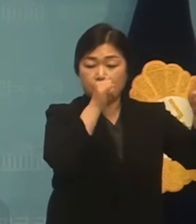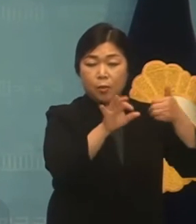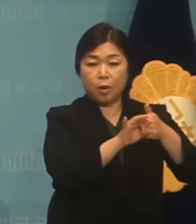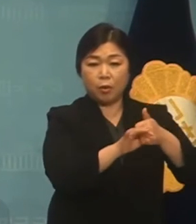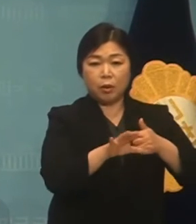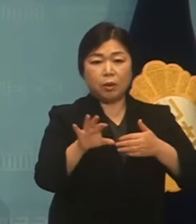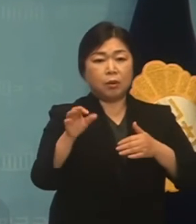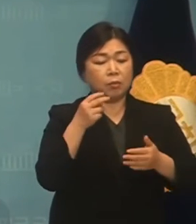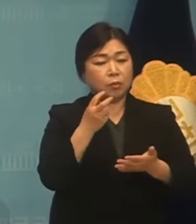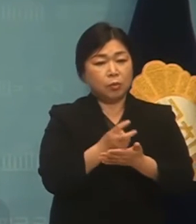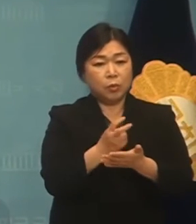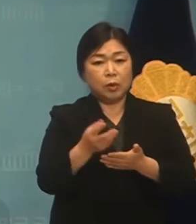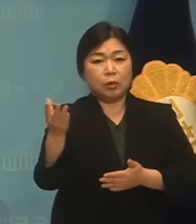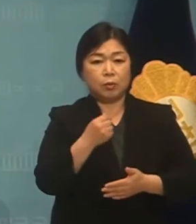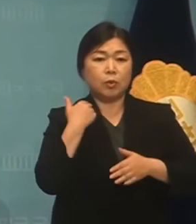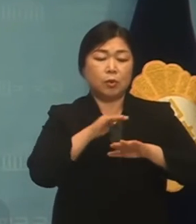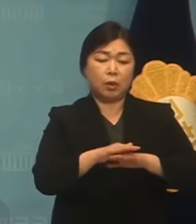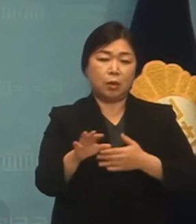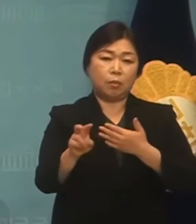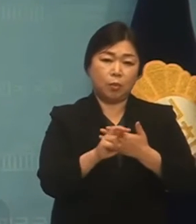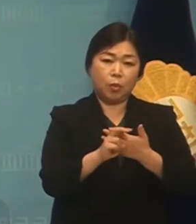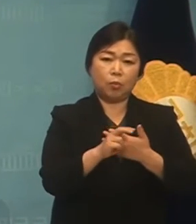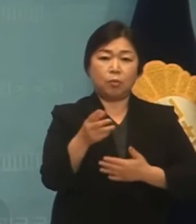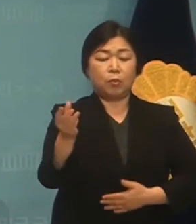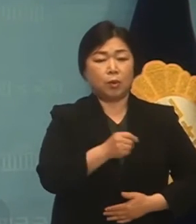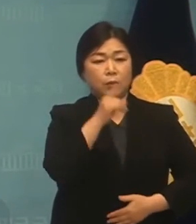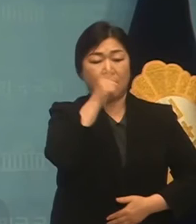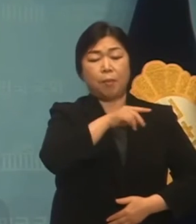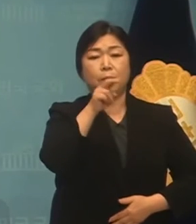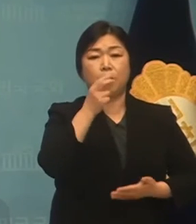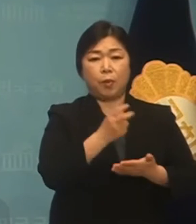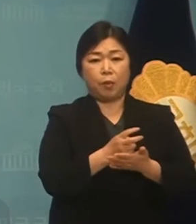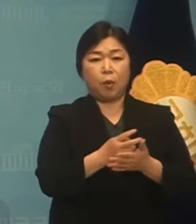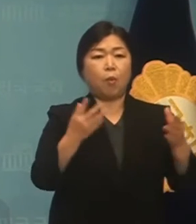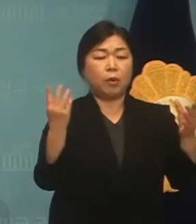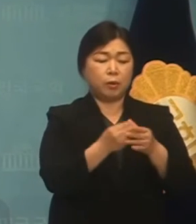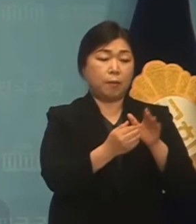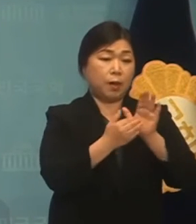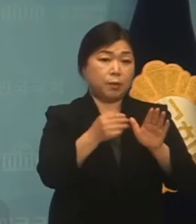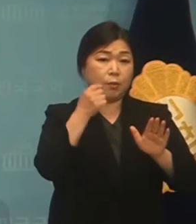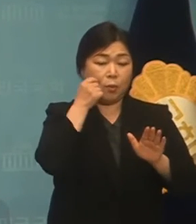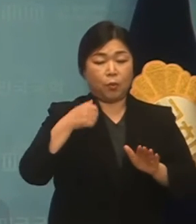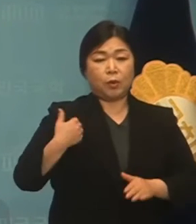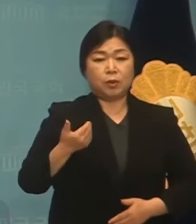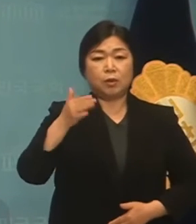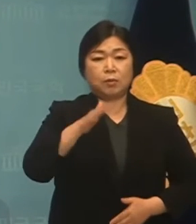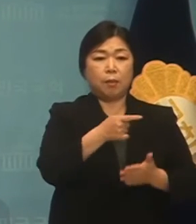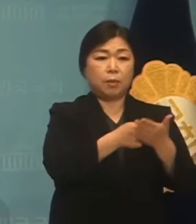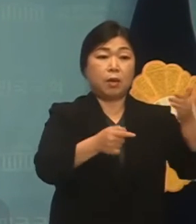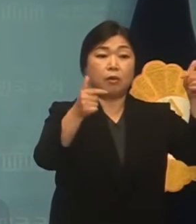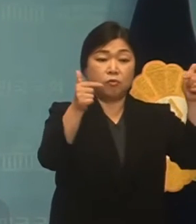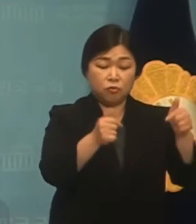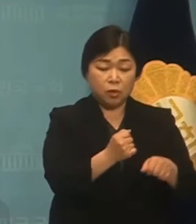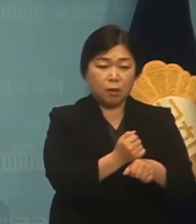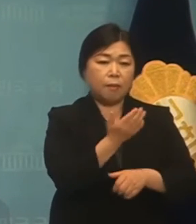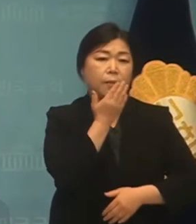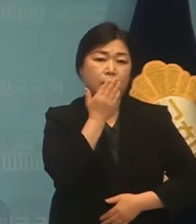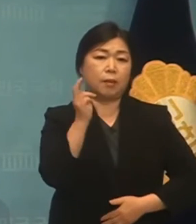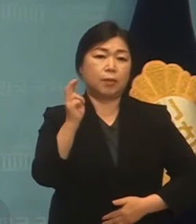임대차와 3법과 같이 막대한 부작용을 일으키는 법을 완전히 막지는 못해도 피해를 최소화할 수는